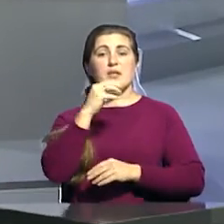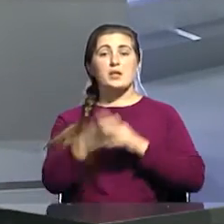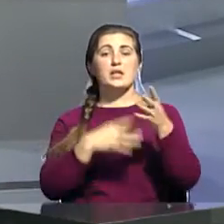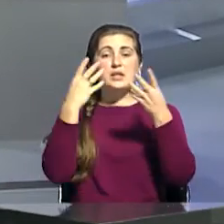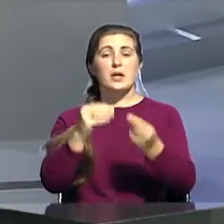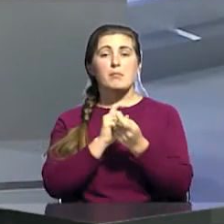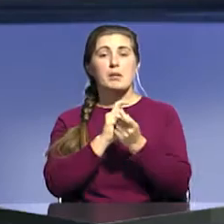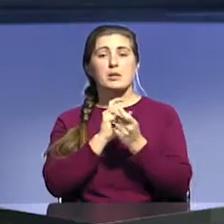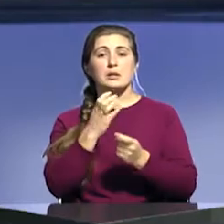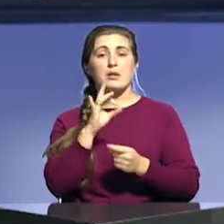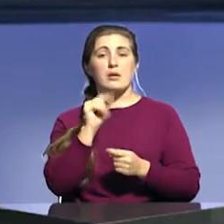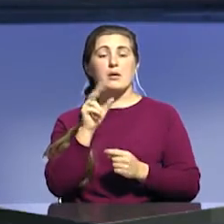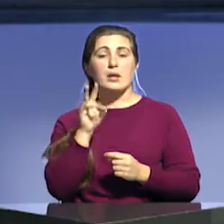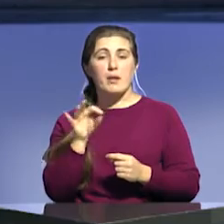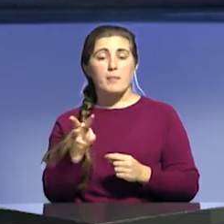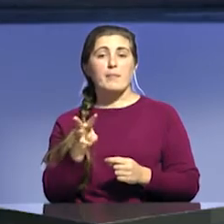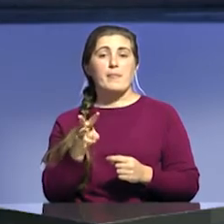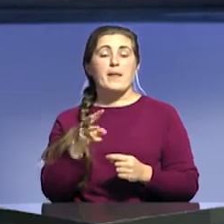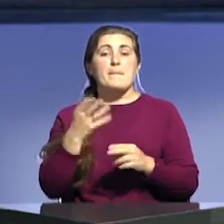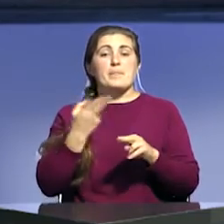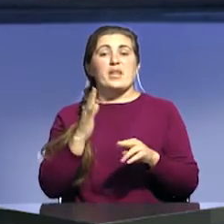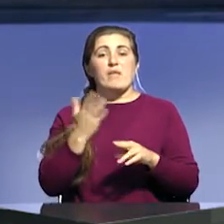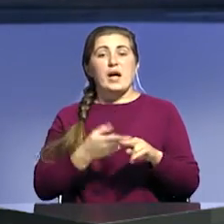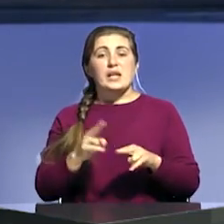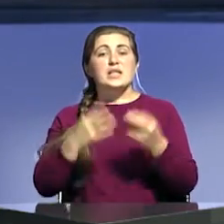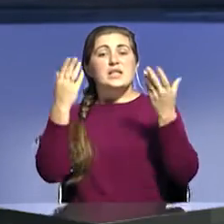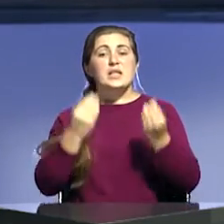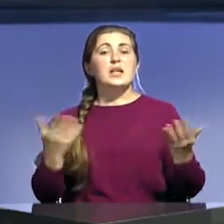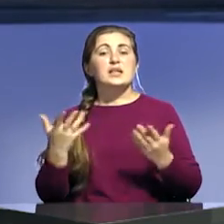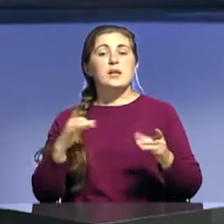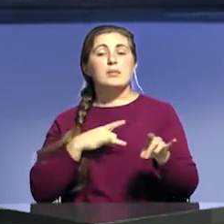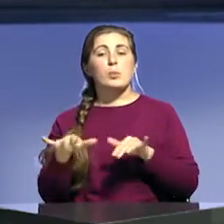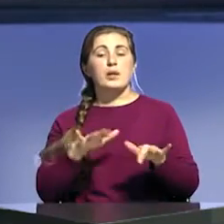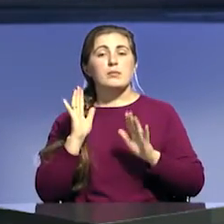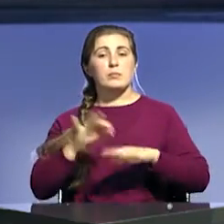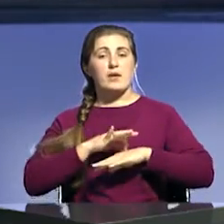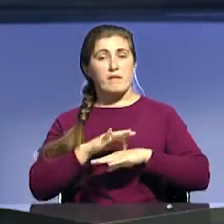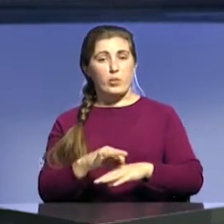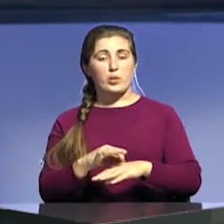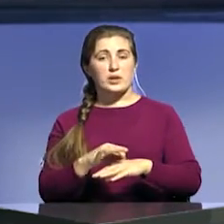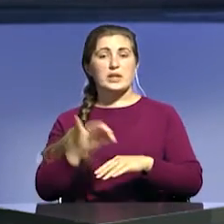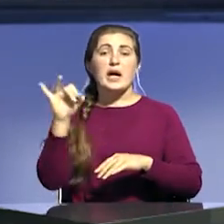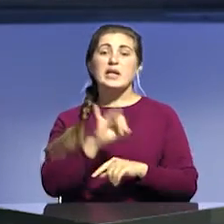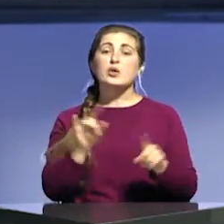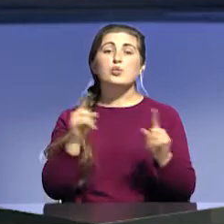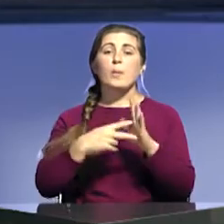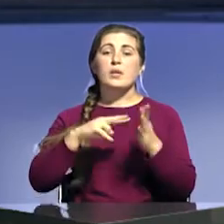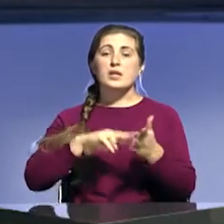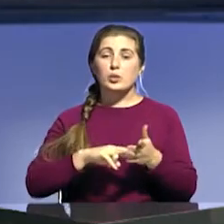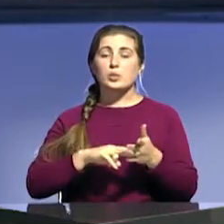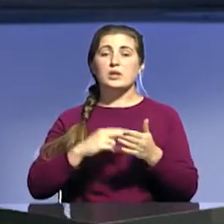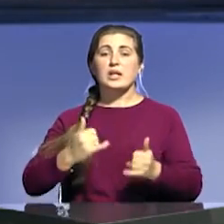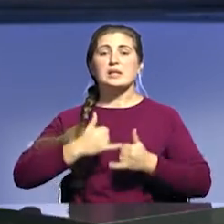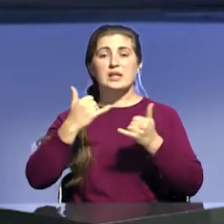раком. И вот в эти дни какие мероприятия проводятся? И что планируется непосредственно